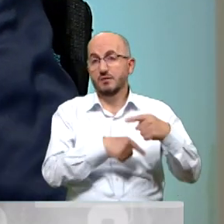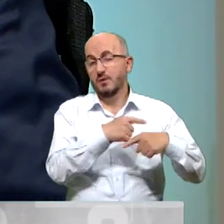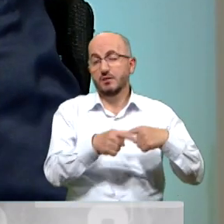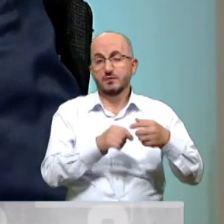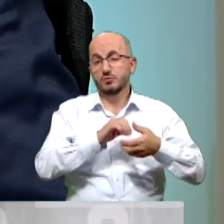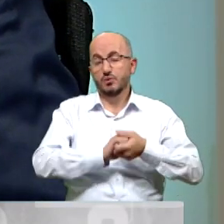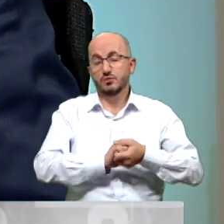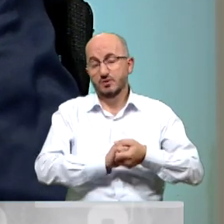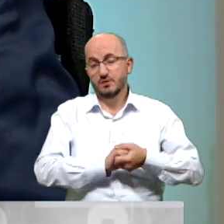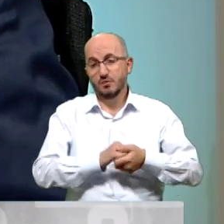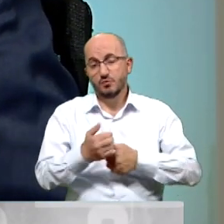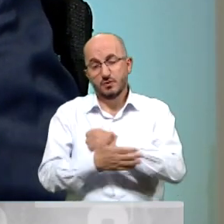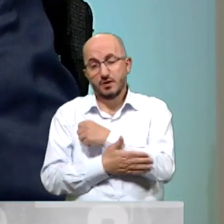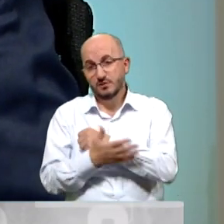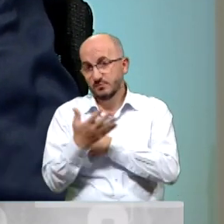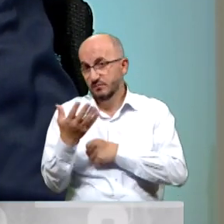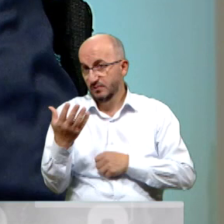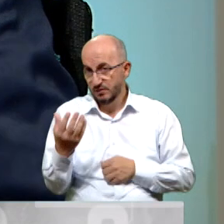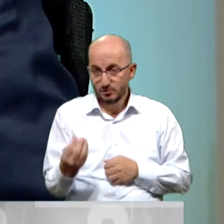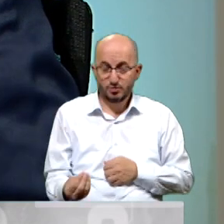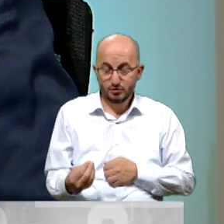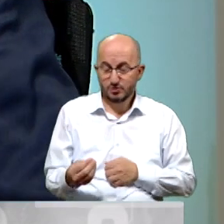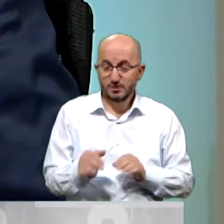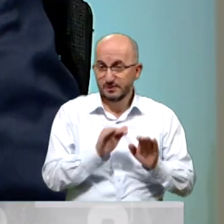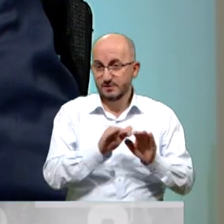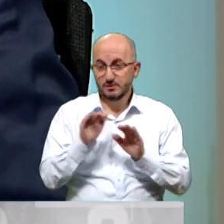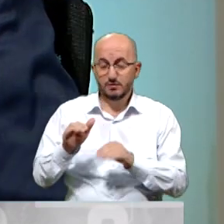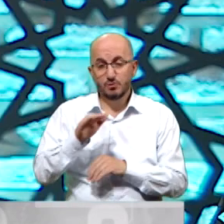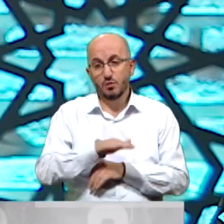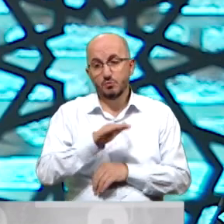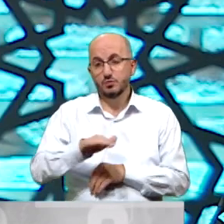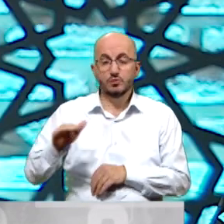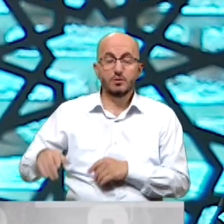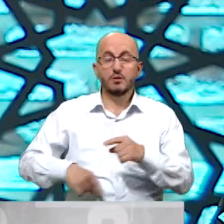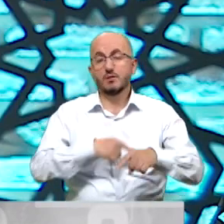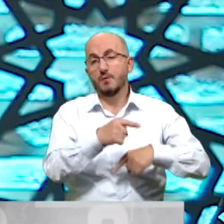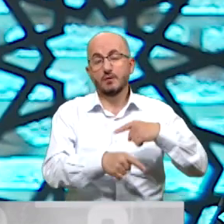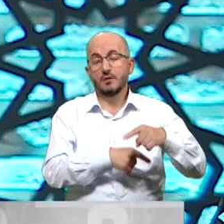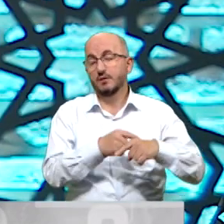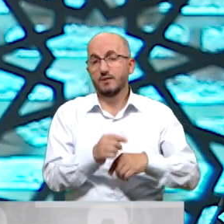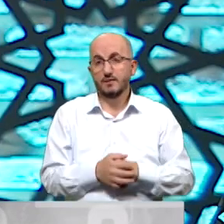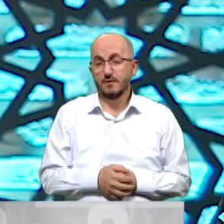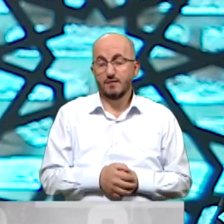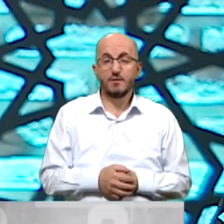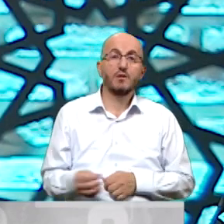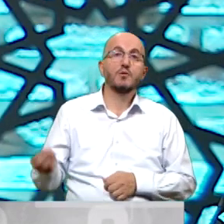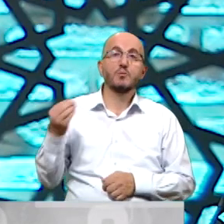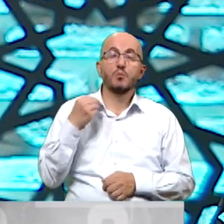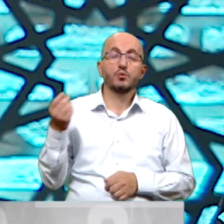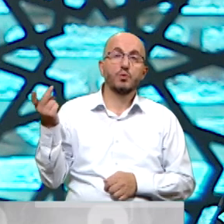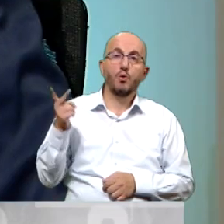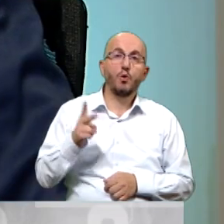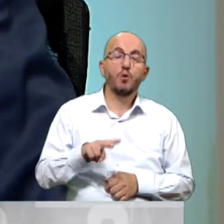da mümkün mertebe ona yardım edecekler. Komşuları, çocukları, akrabaları. Yani borçlu